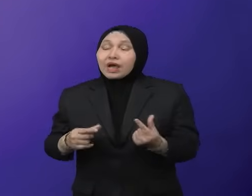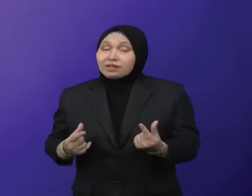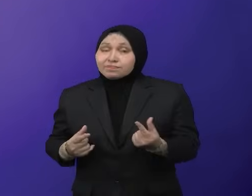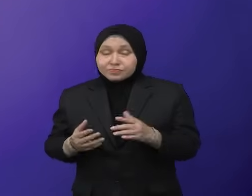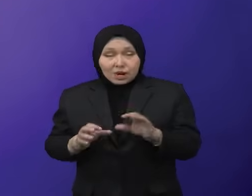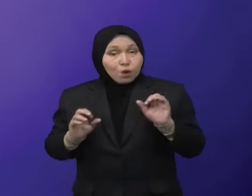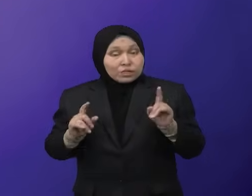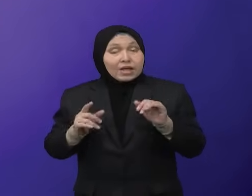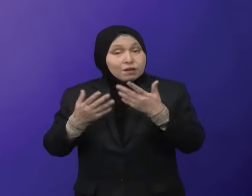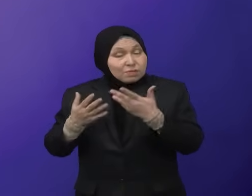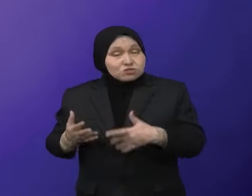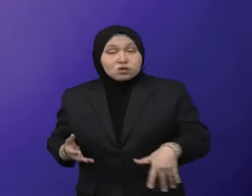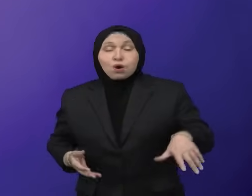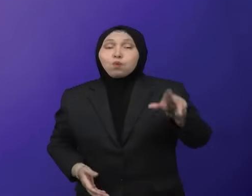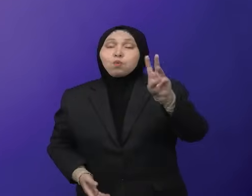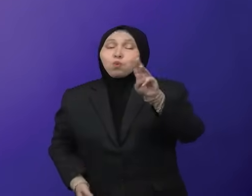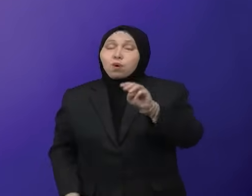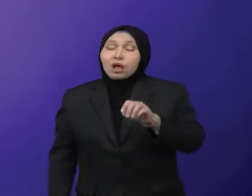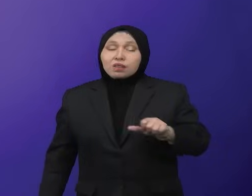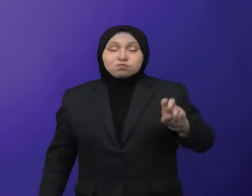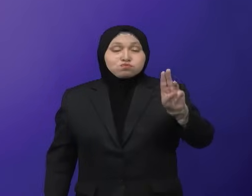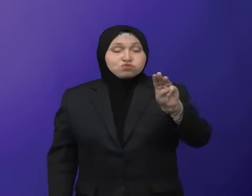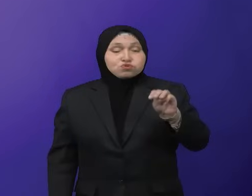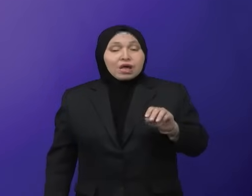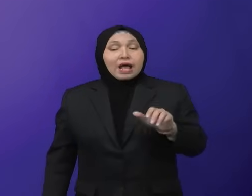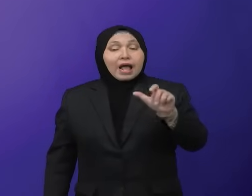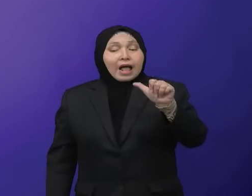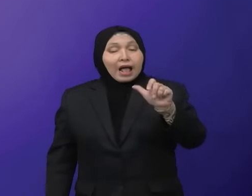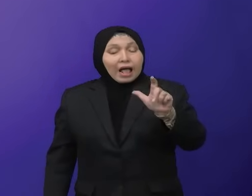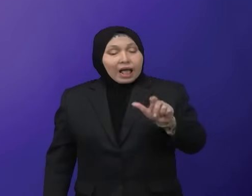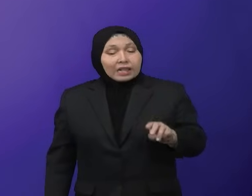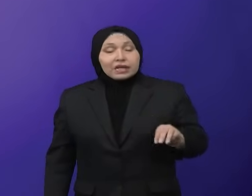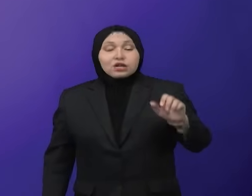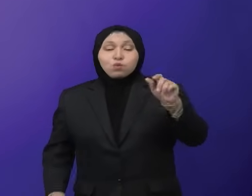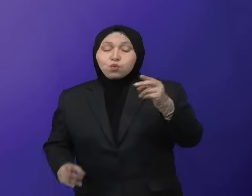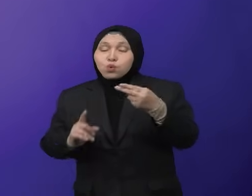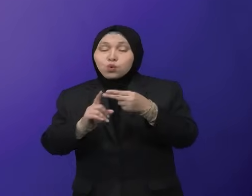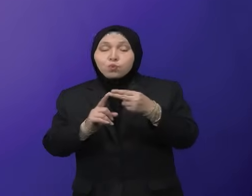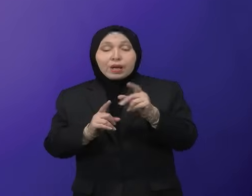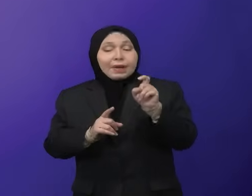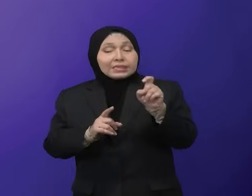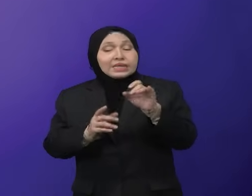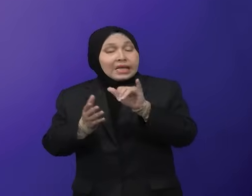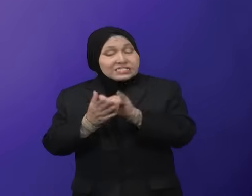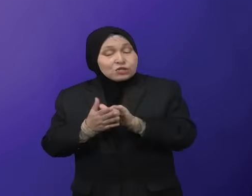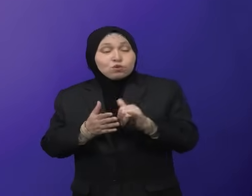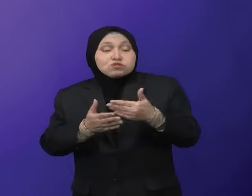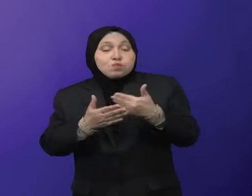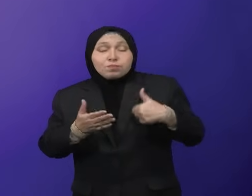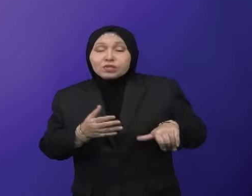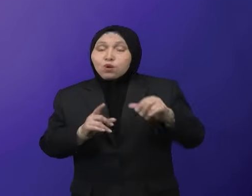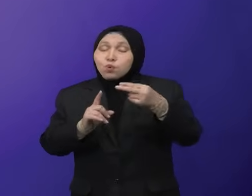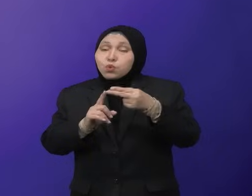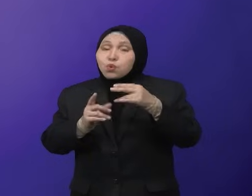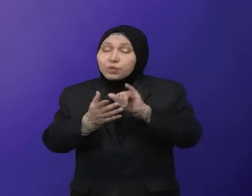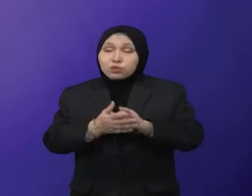Kemudian, wal mustad'afina. Ada lagi huruf dot yang mati dekat situ. Dan sebelumnya huruf tu